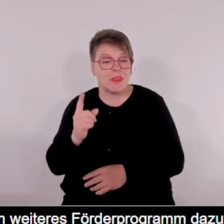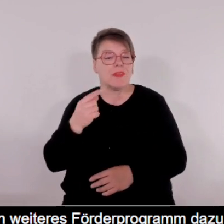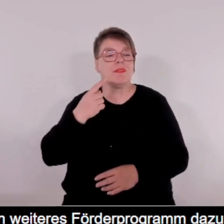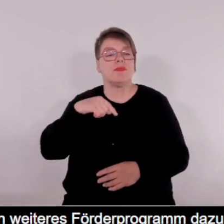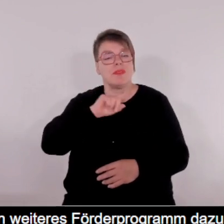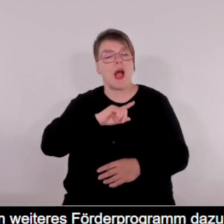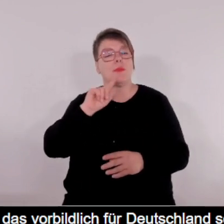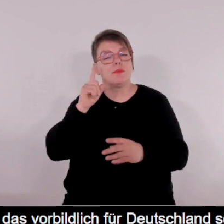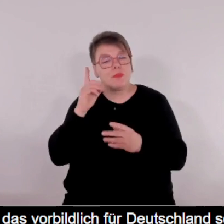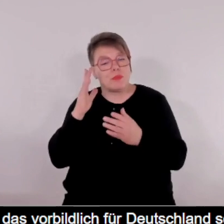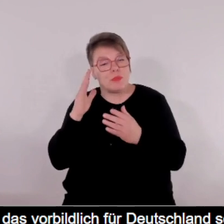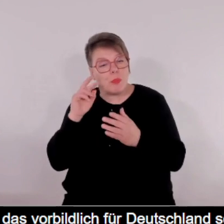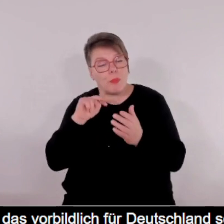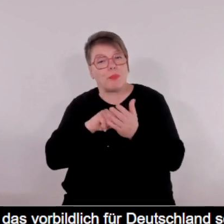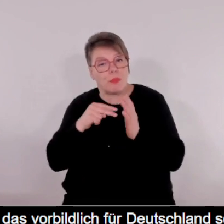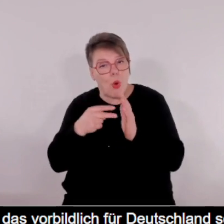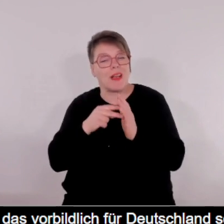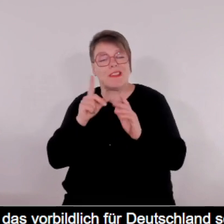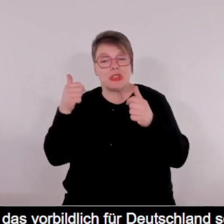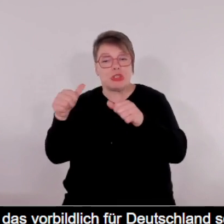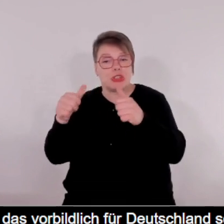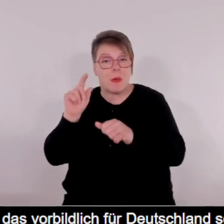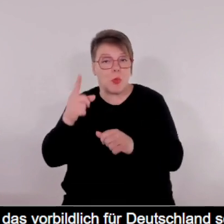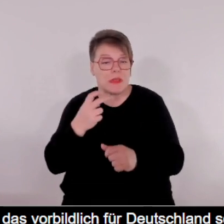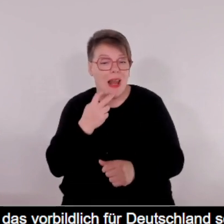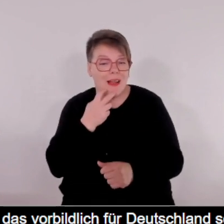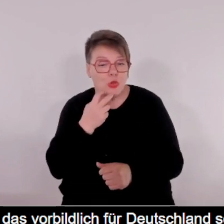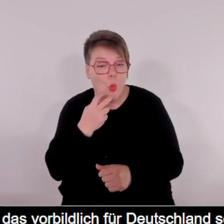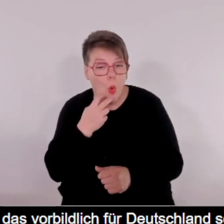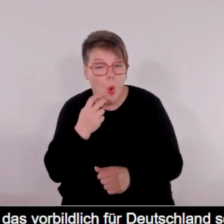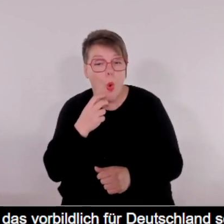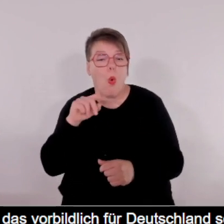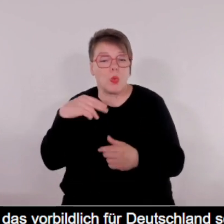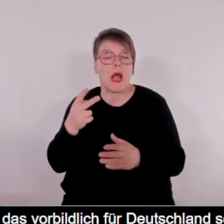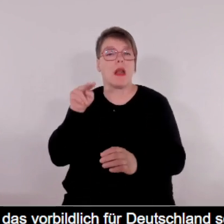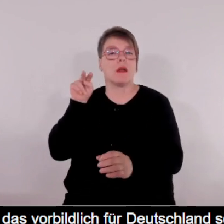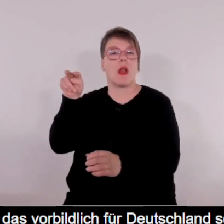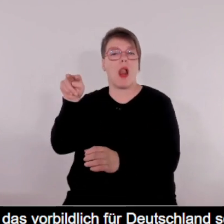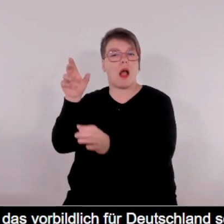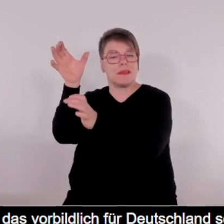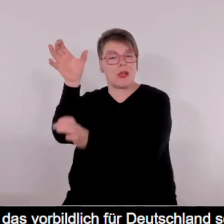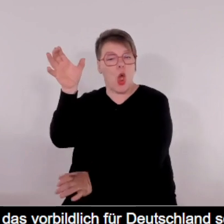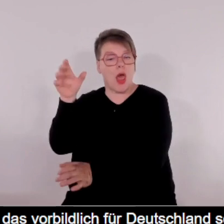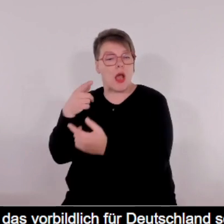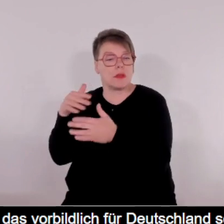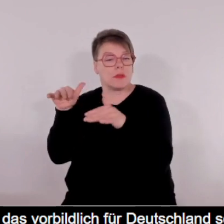europäischem Interesse, in Bezug auf die Batterietechnik hinweisen, wo wir hier in Bayern mit 78 Millionen